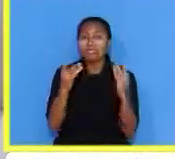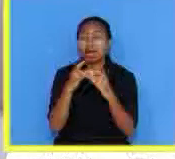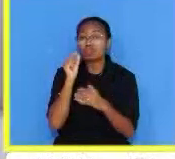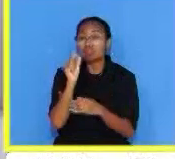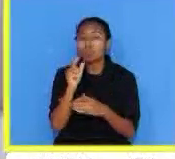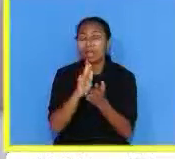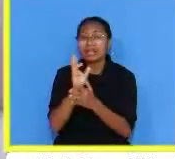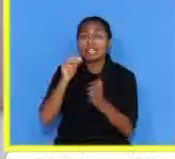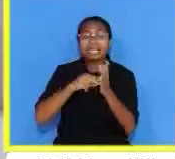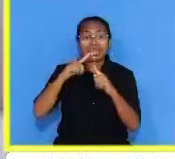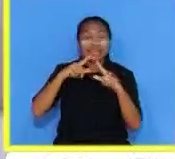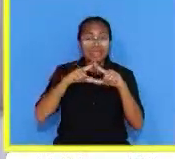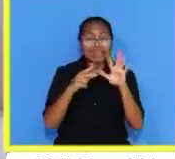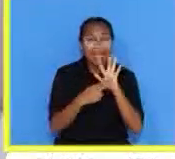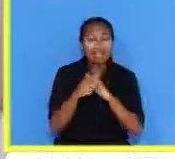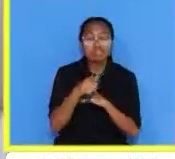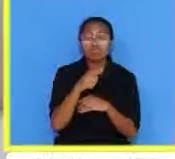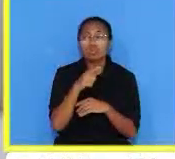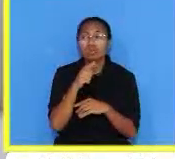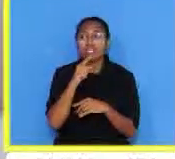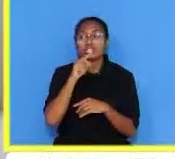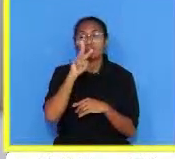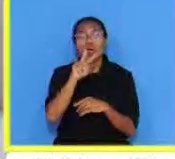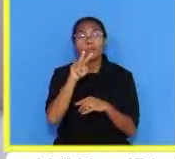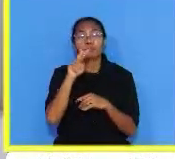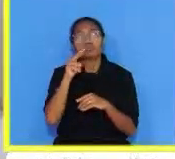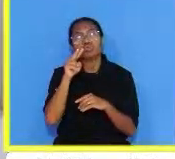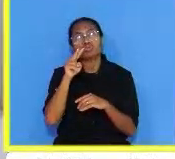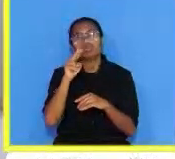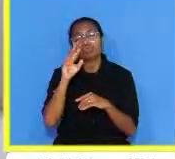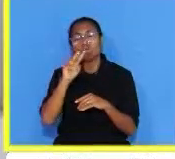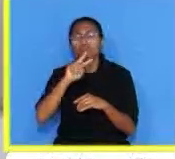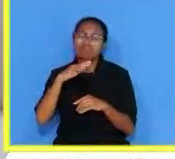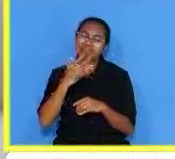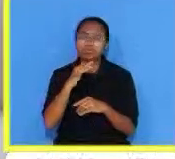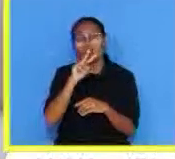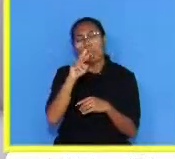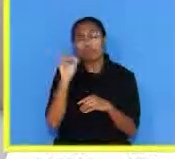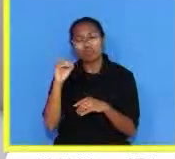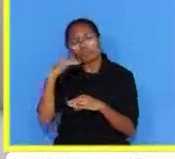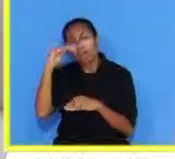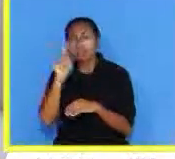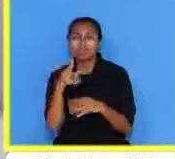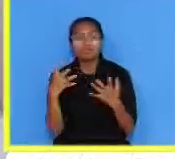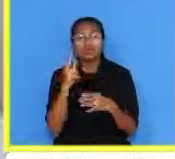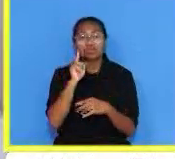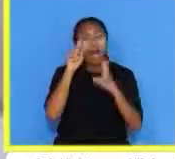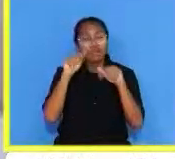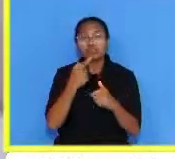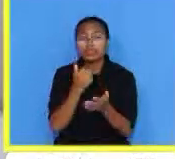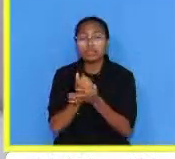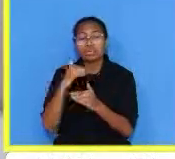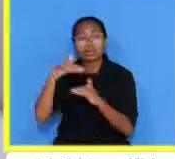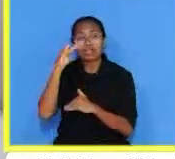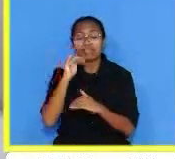dan rentan masih di angka 20-an sekian. Jadi artinya itu yang harus ditingkatkan, walaupun seperti